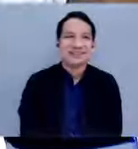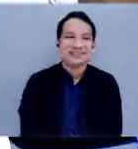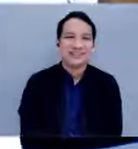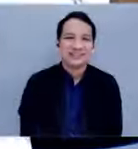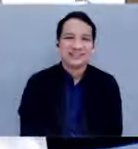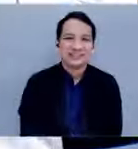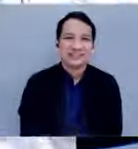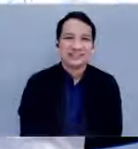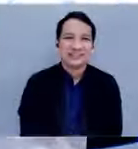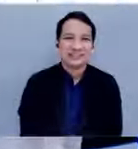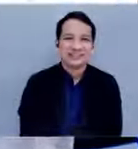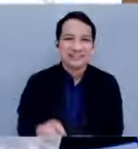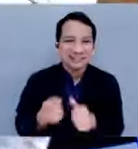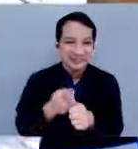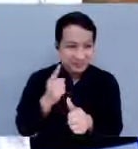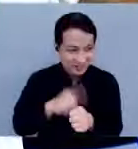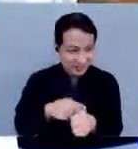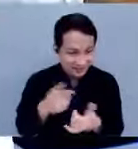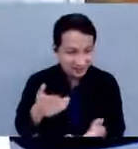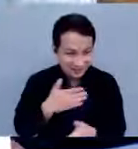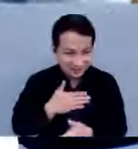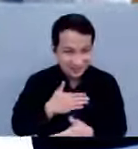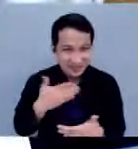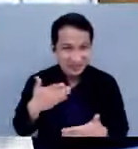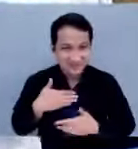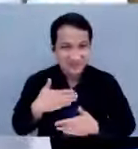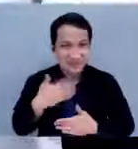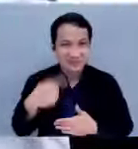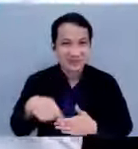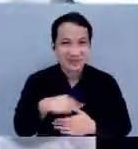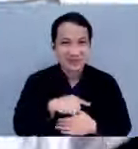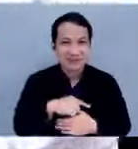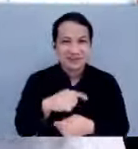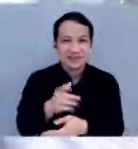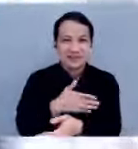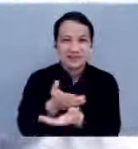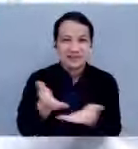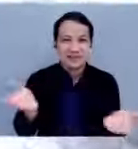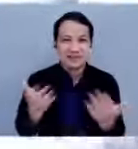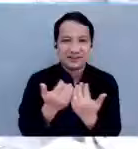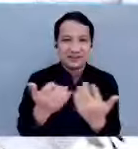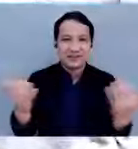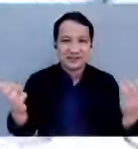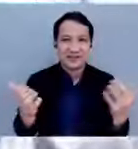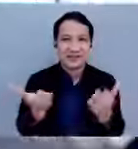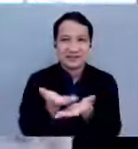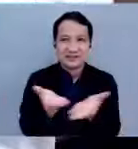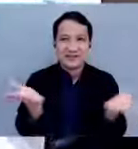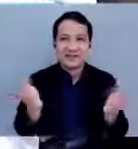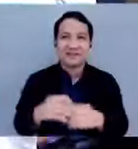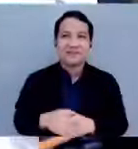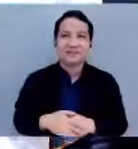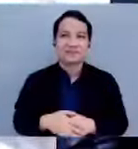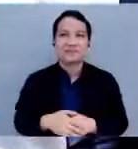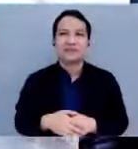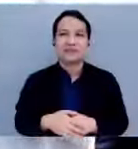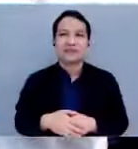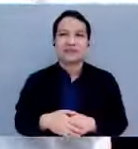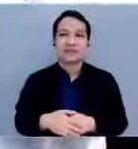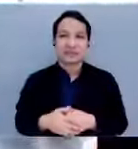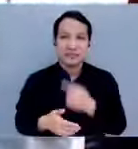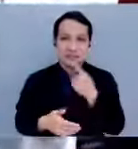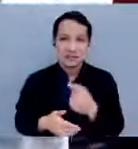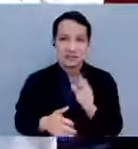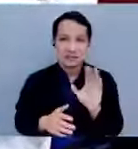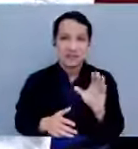First time namin dito, kaya masaya-masaya kami at naawitan namin ang televiewers nyo at kayo din, syempre. Yeah. Thank you po. So as you know, you are